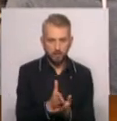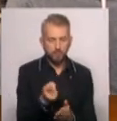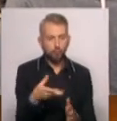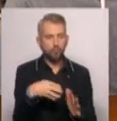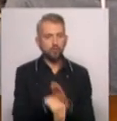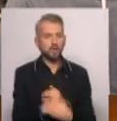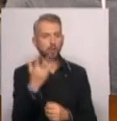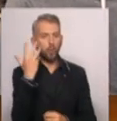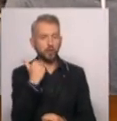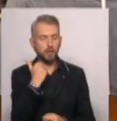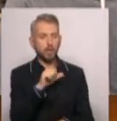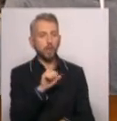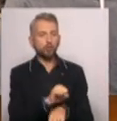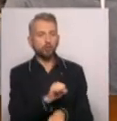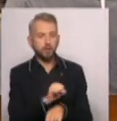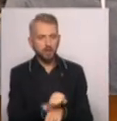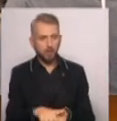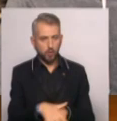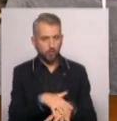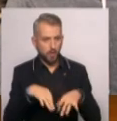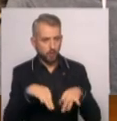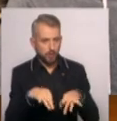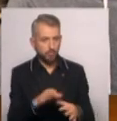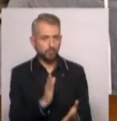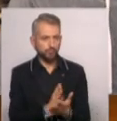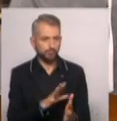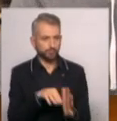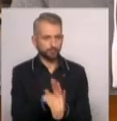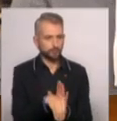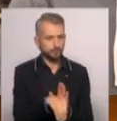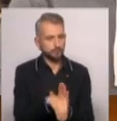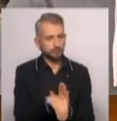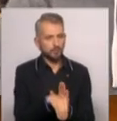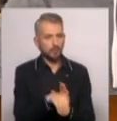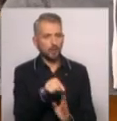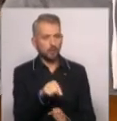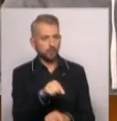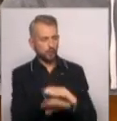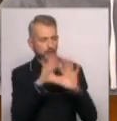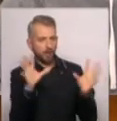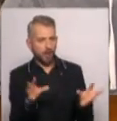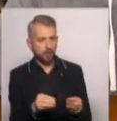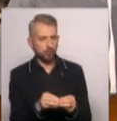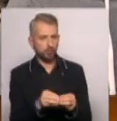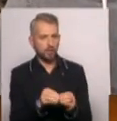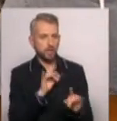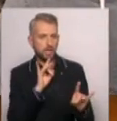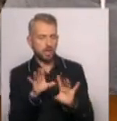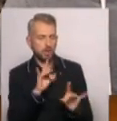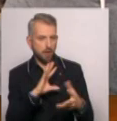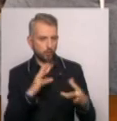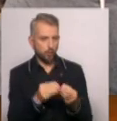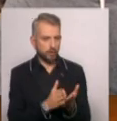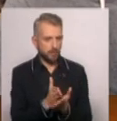коли зупинка громадського транспорту є складовою частиною у цього загального рекламної